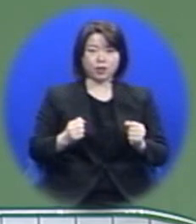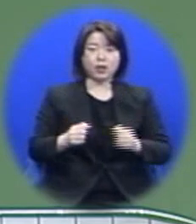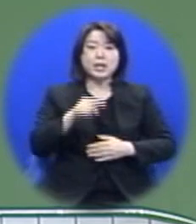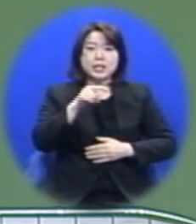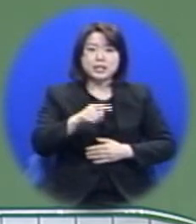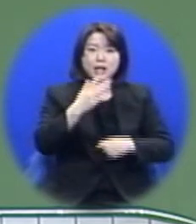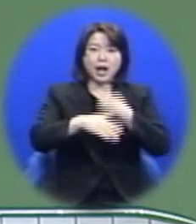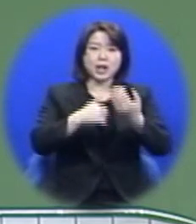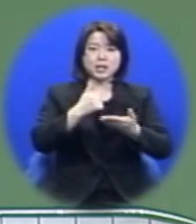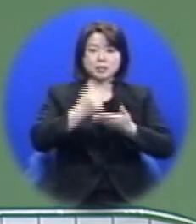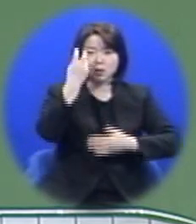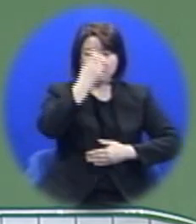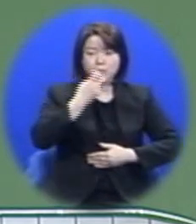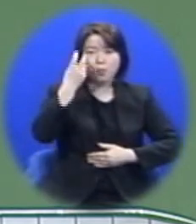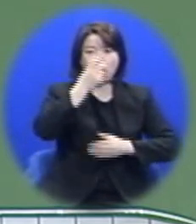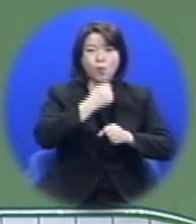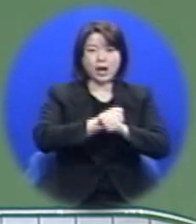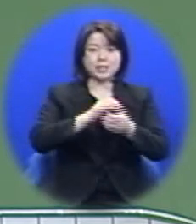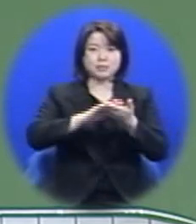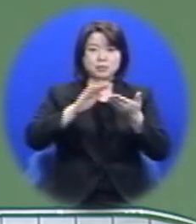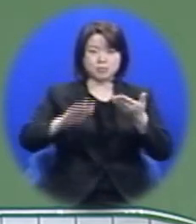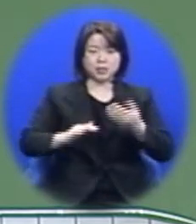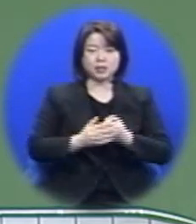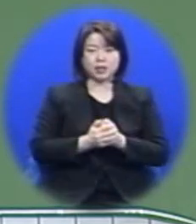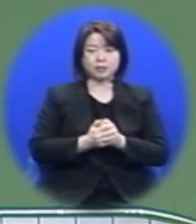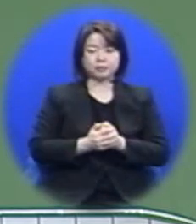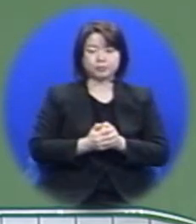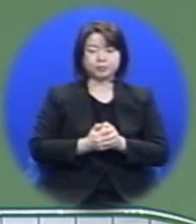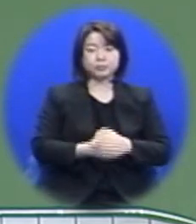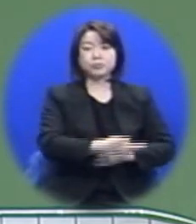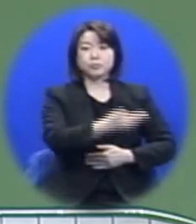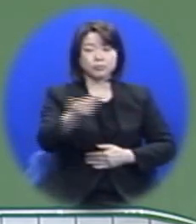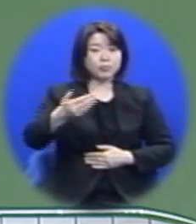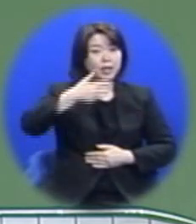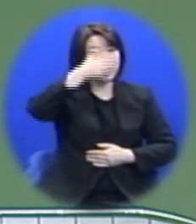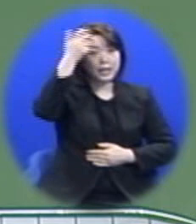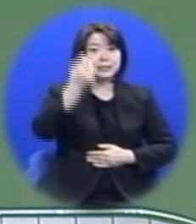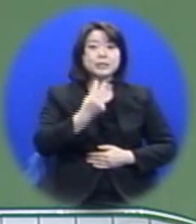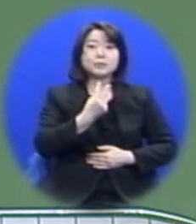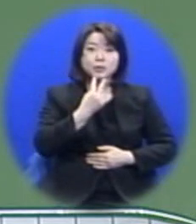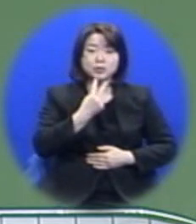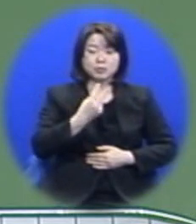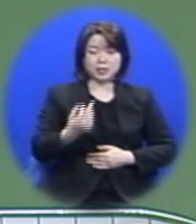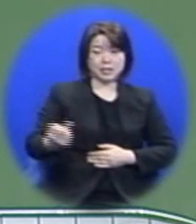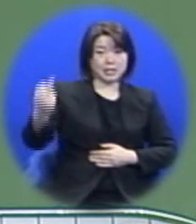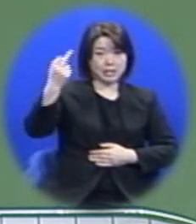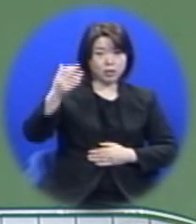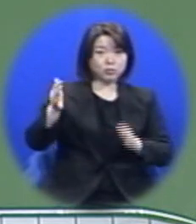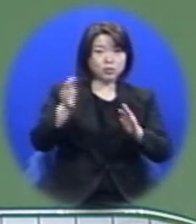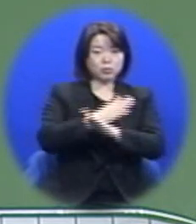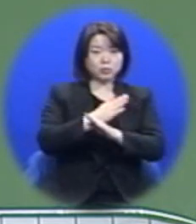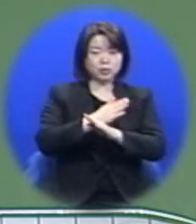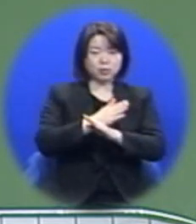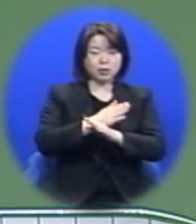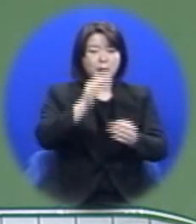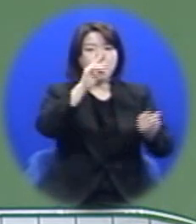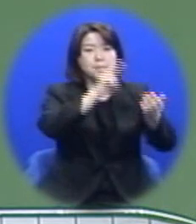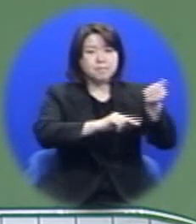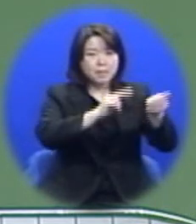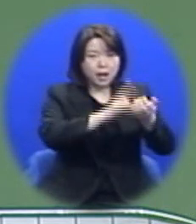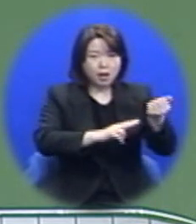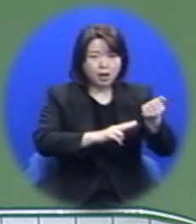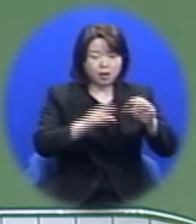하나님의 보호하심입니다. 여러분, 요셉이 형들에게서 인신매매를 당하고 애굽의